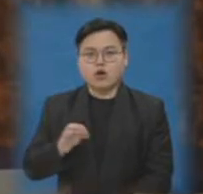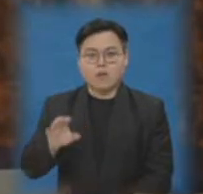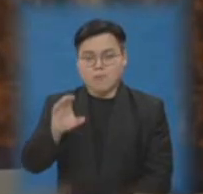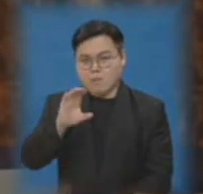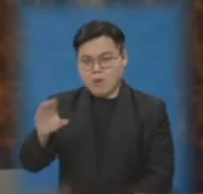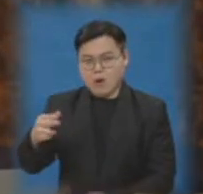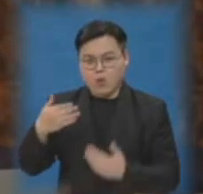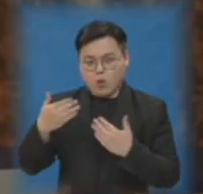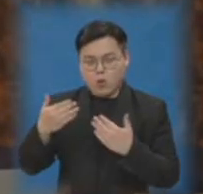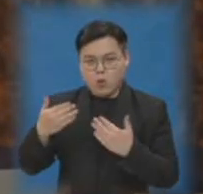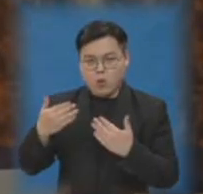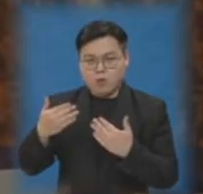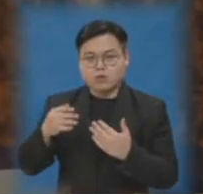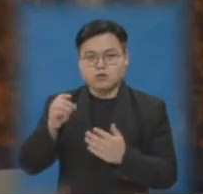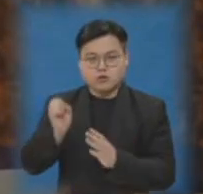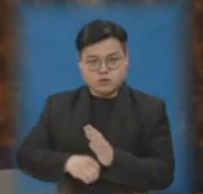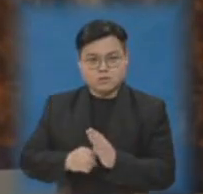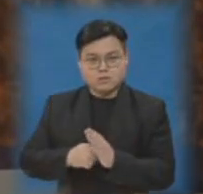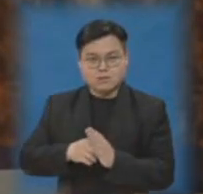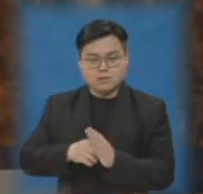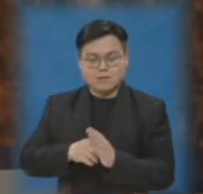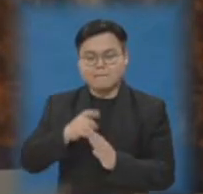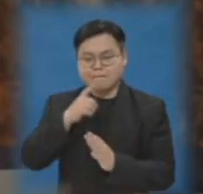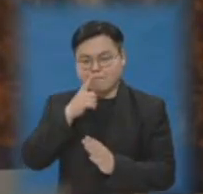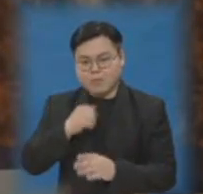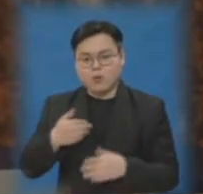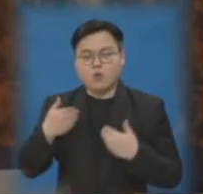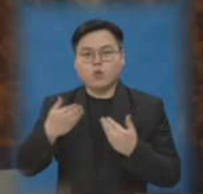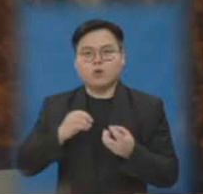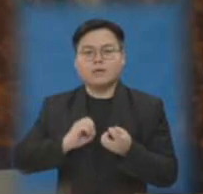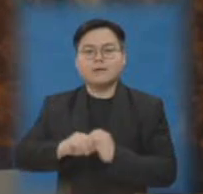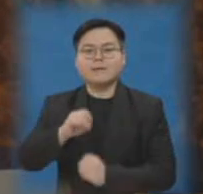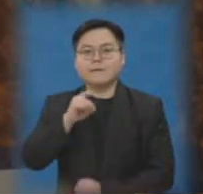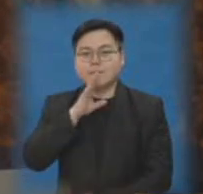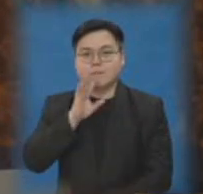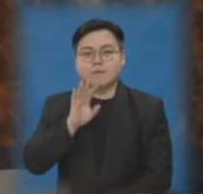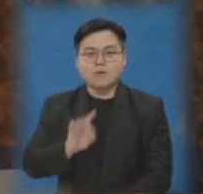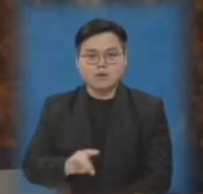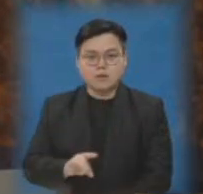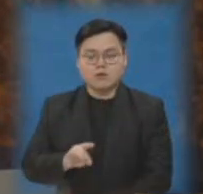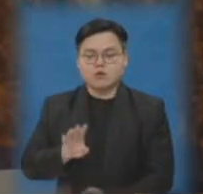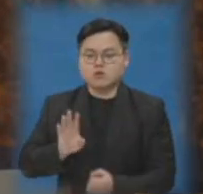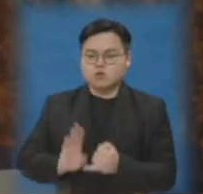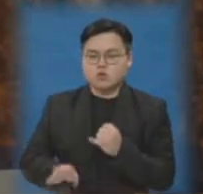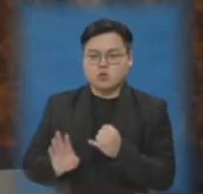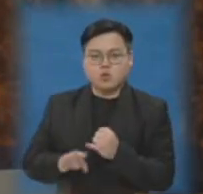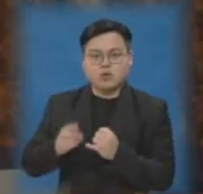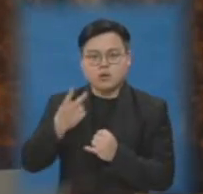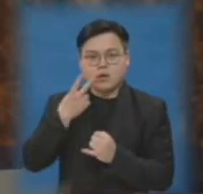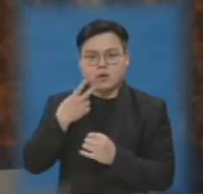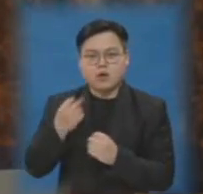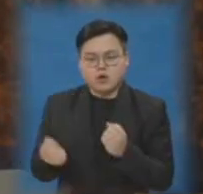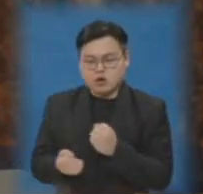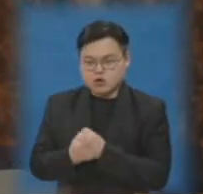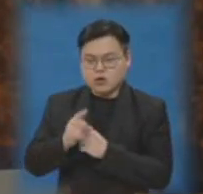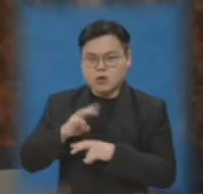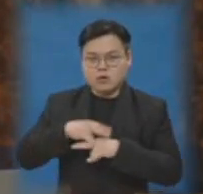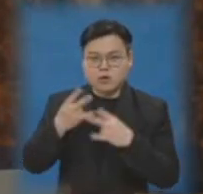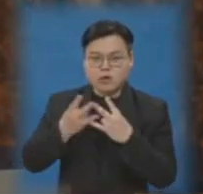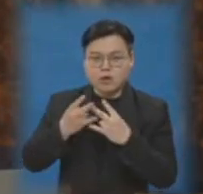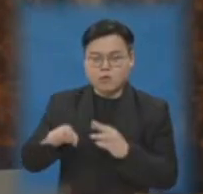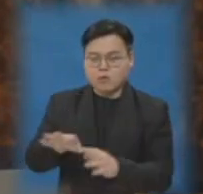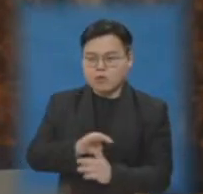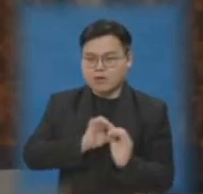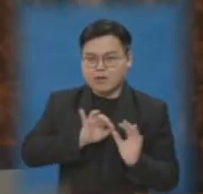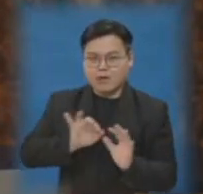хүргүүлсэн. За хүний эрхийн дэд хорог хуралдуулахтай бас л яг энэ одоо сүүлийн үед онцгой нийгмийн анхаарал татаад